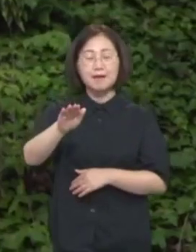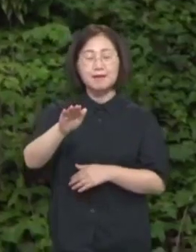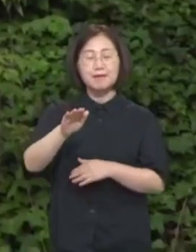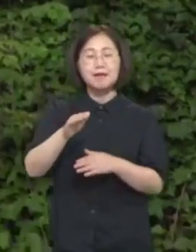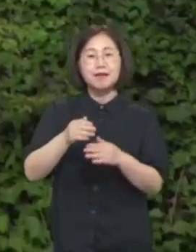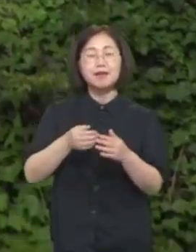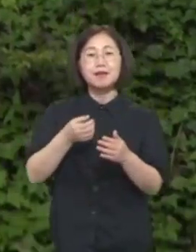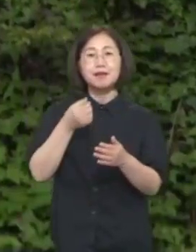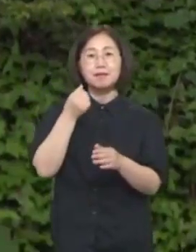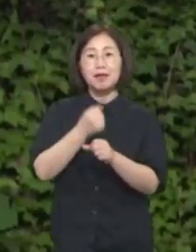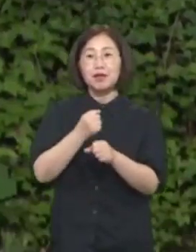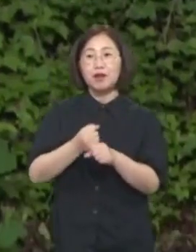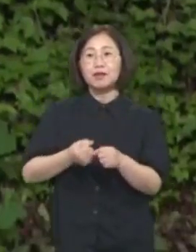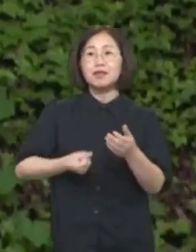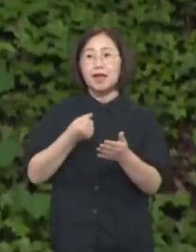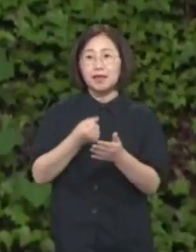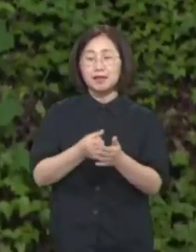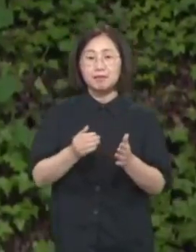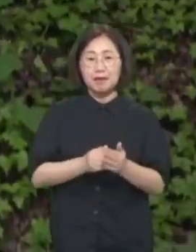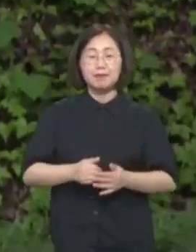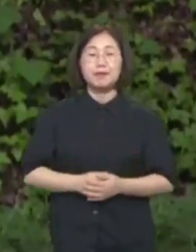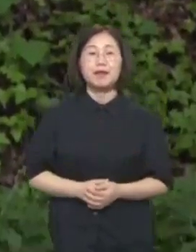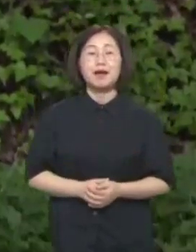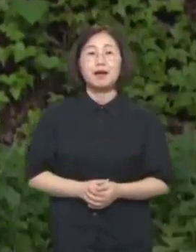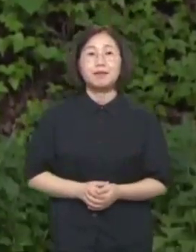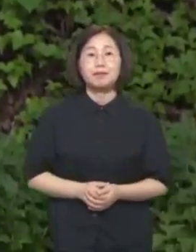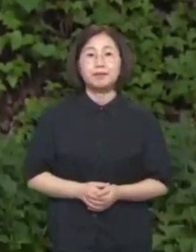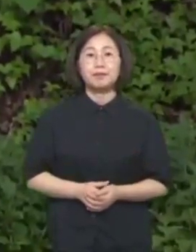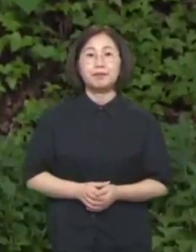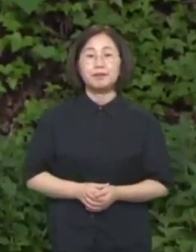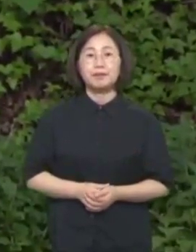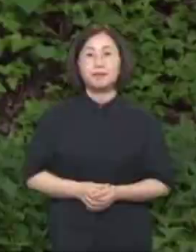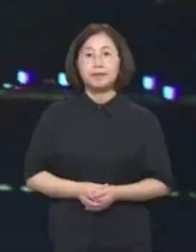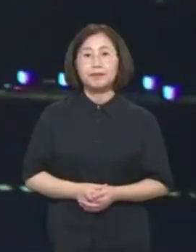다짐했습니다. 일본 나가노시에서 TJB 강진원입니다.